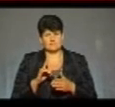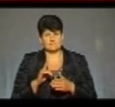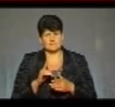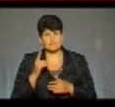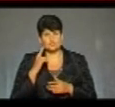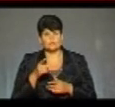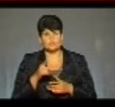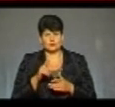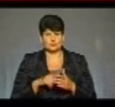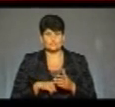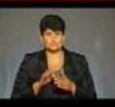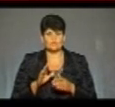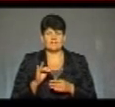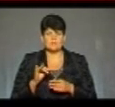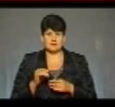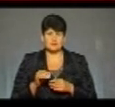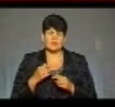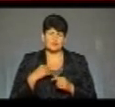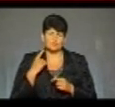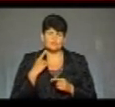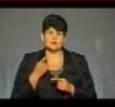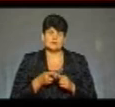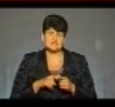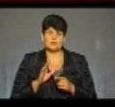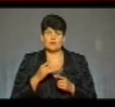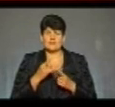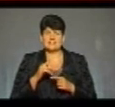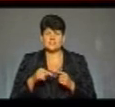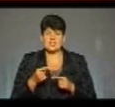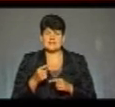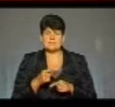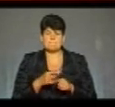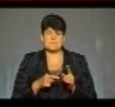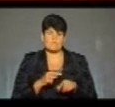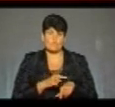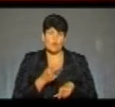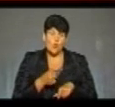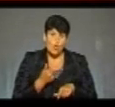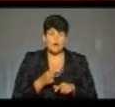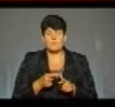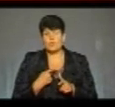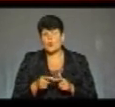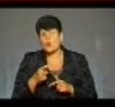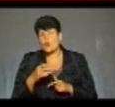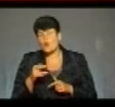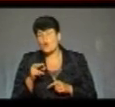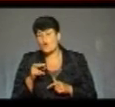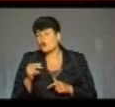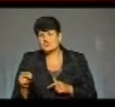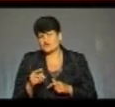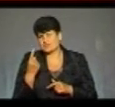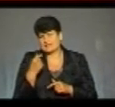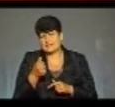парламент? Я думаю, про це можна буде говорити через як мінімум півроку, або хоча б рік треба дати новому парламенту для того, щоб